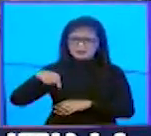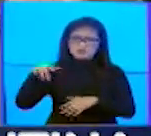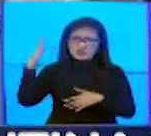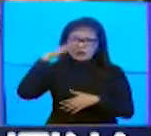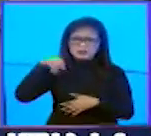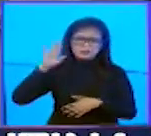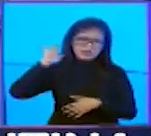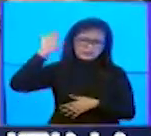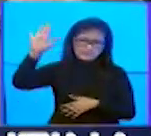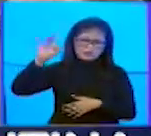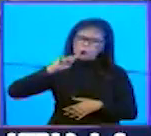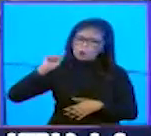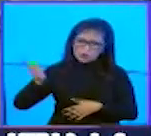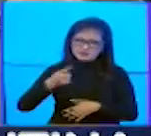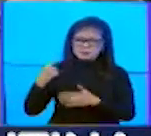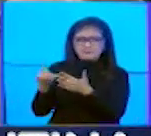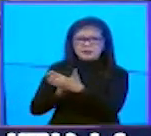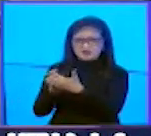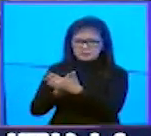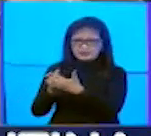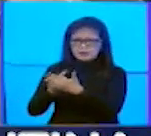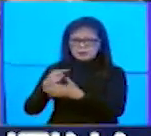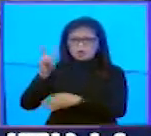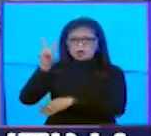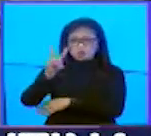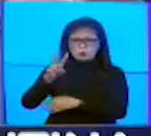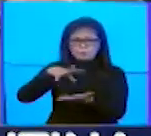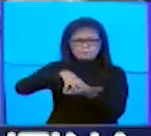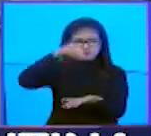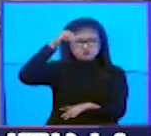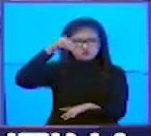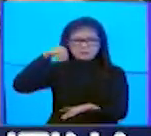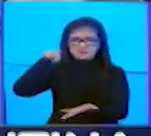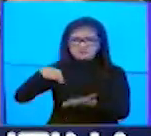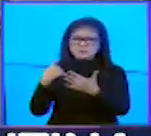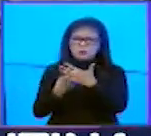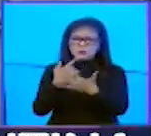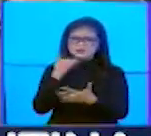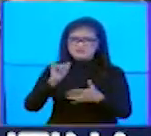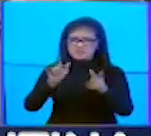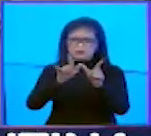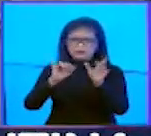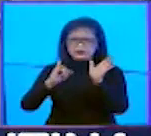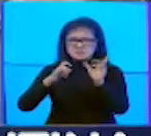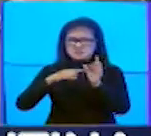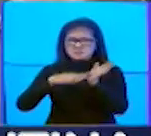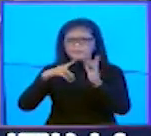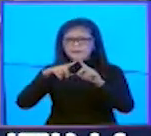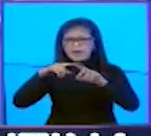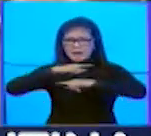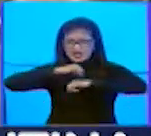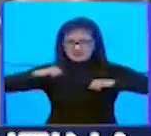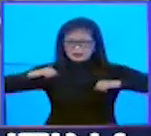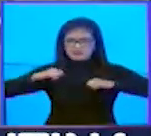karantina dan memang ada dua lokasi dijadikan pusat karantina seperti Hotel dan Wisma Atlet di mana WNI di kantin